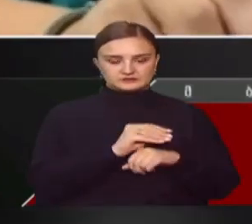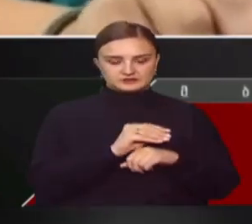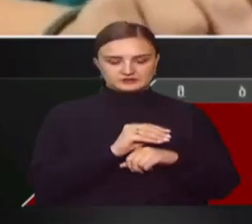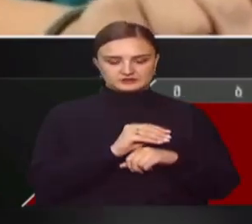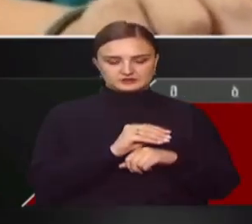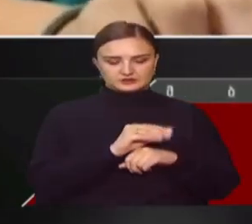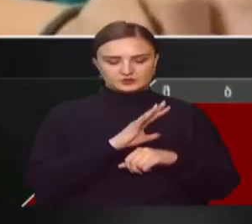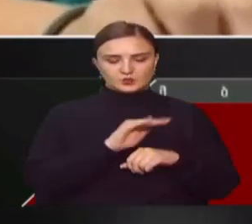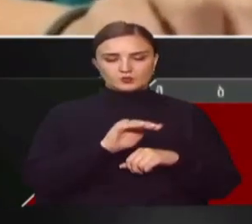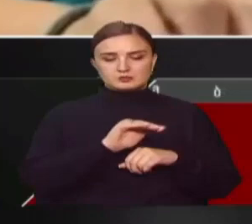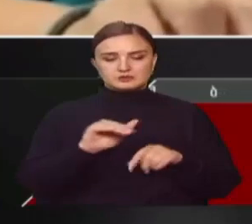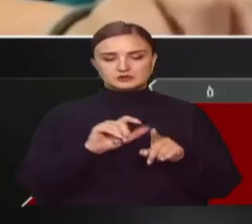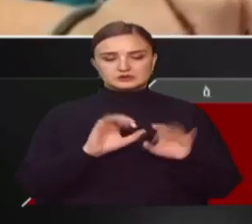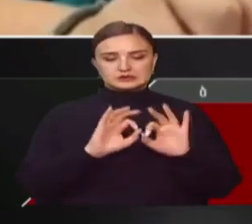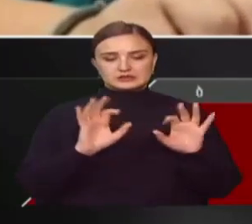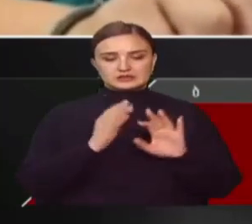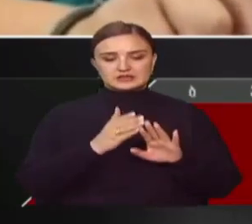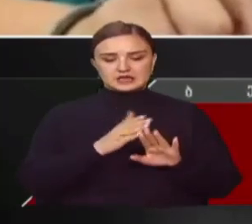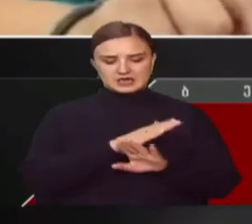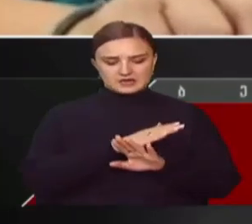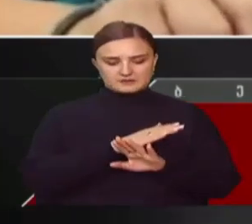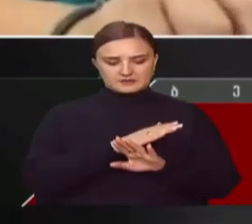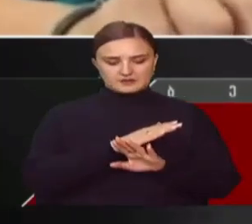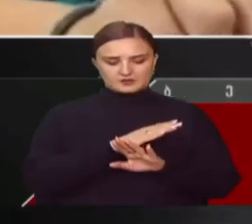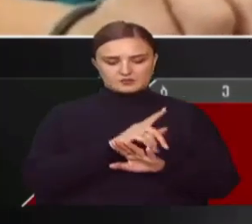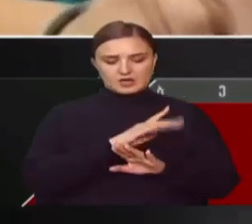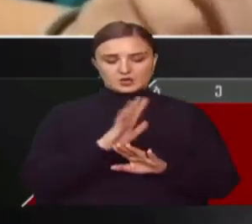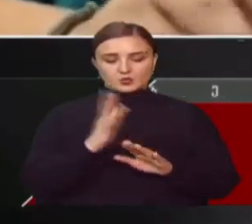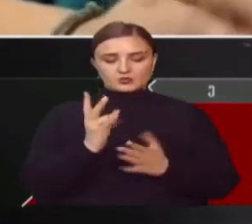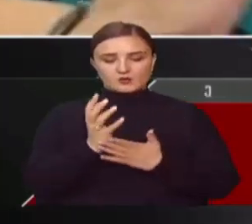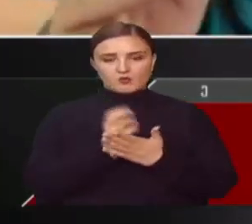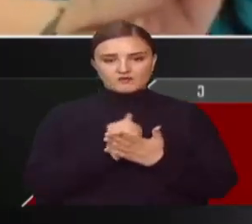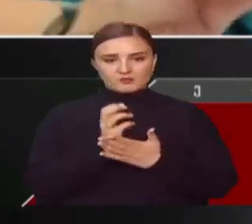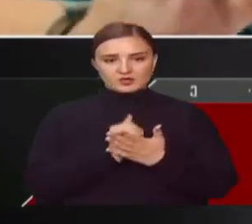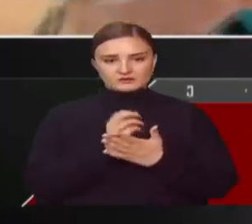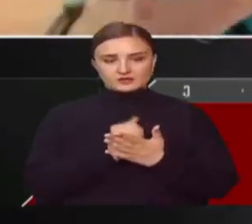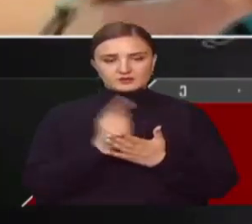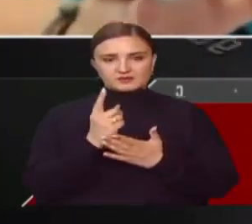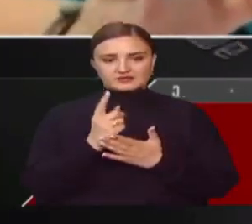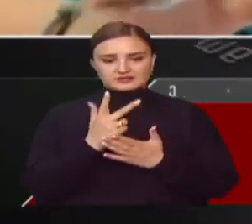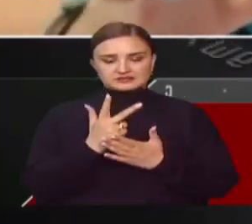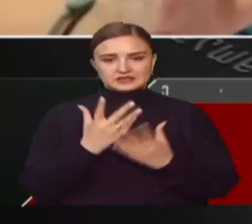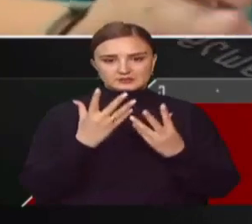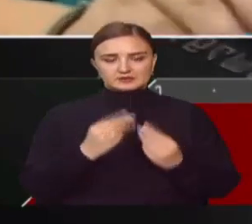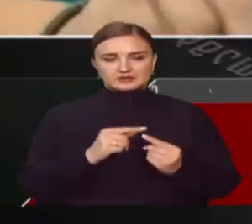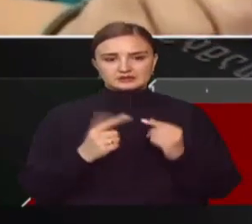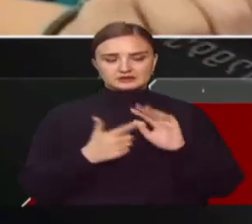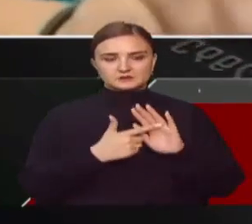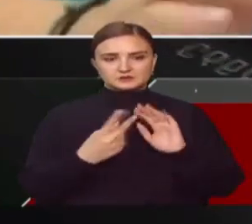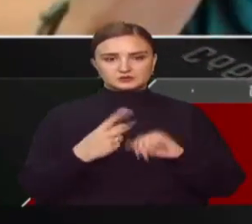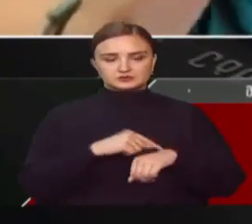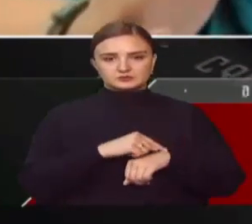იყო ოფიციალური განცხადება, რაც აქამდე არისო, რომ უნდა მოვიმარაგოთ პირველი 3 დღისთვის 72